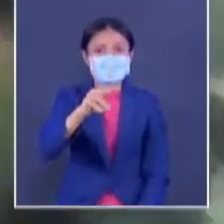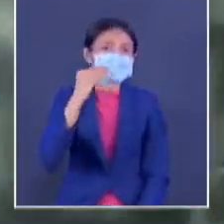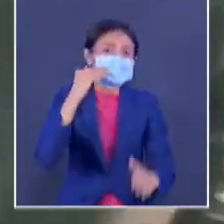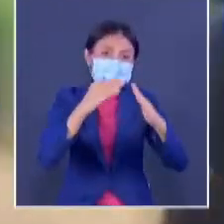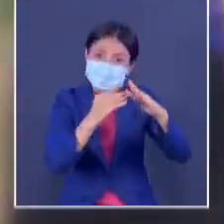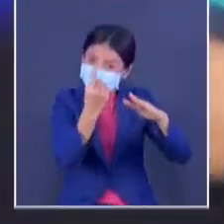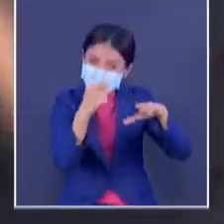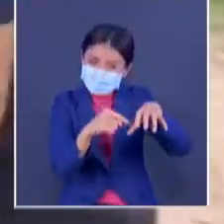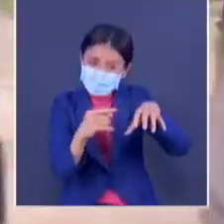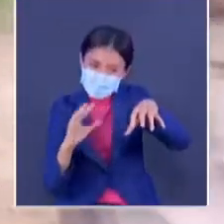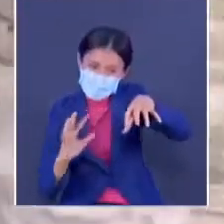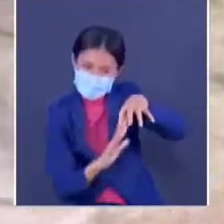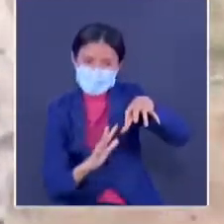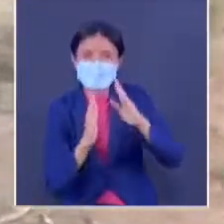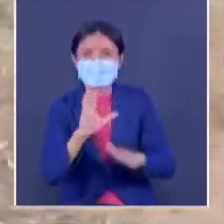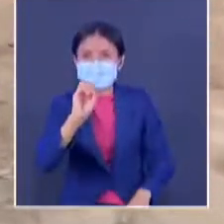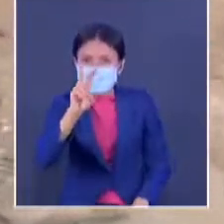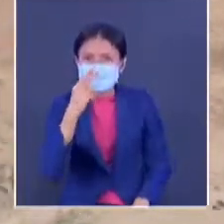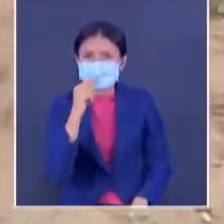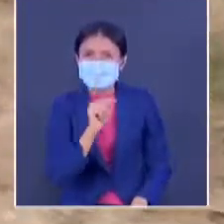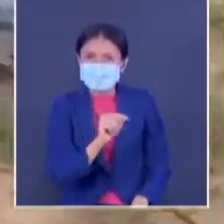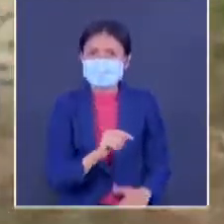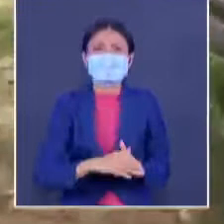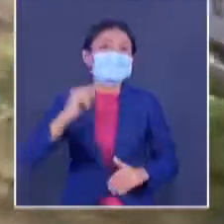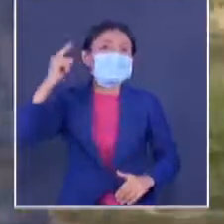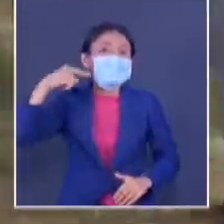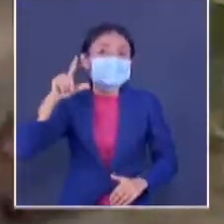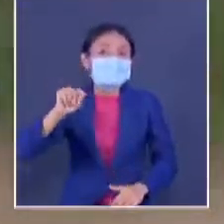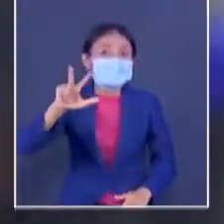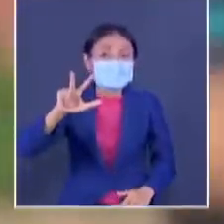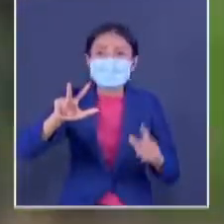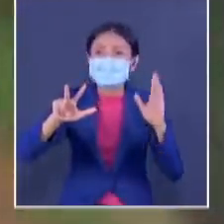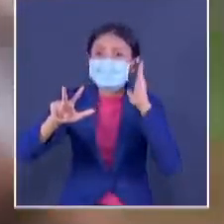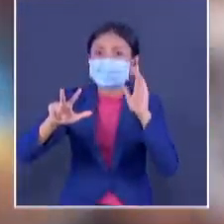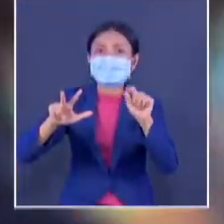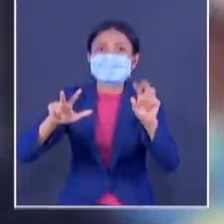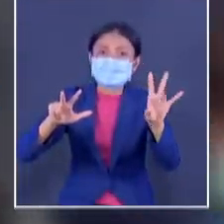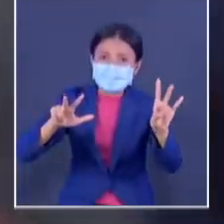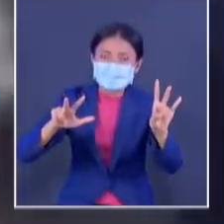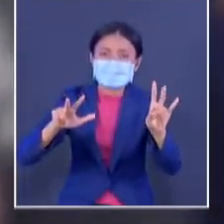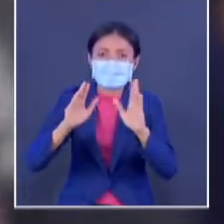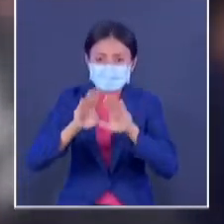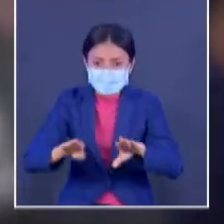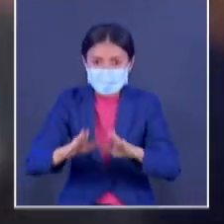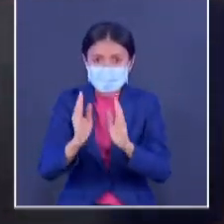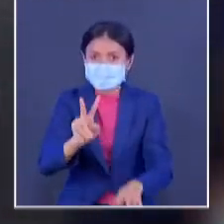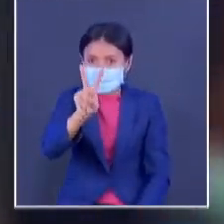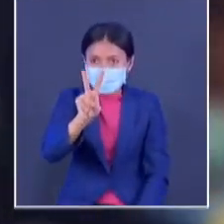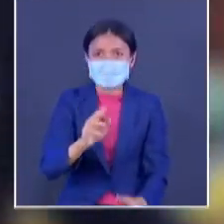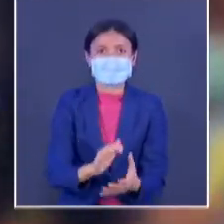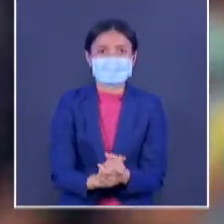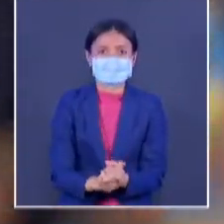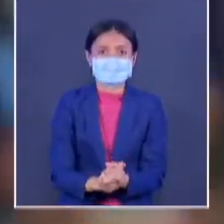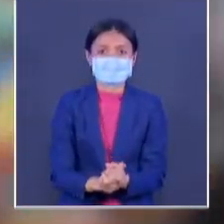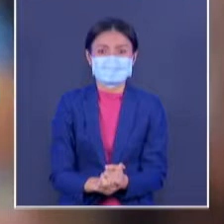ยแหละฮะ อยู่กันแบบแออัดเลยนะครับมีหญิง23คนชาย27คนแล้วก็ยังมีเด็กอีก2คนด้วยที่มาพร้อมกับคร